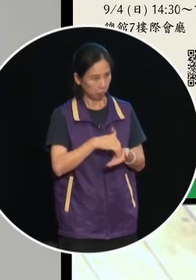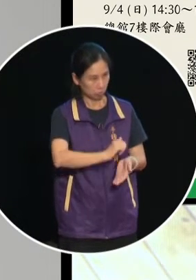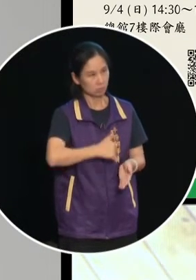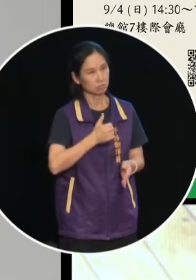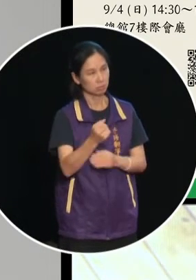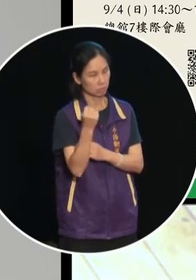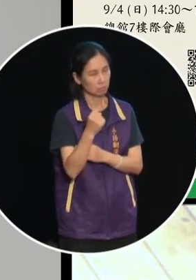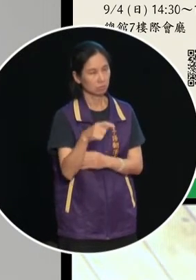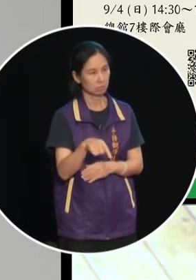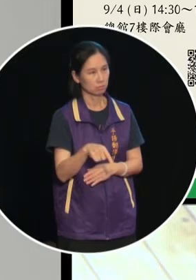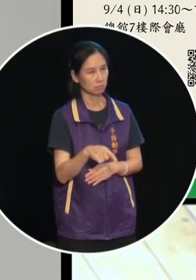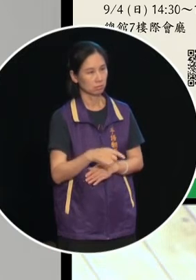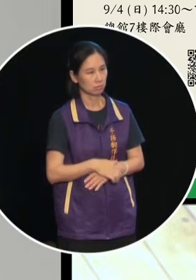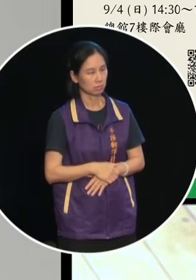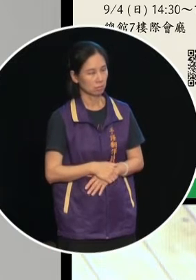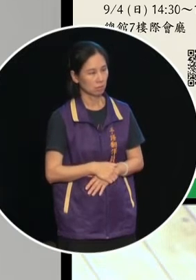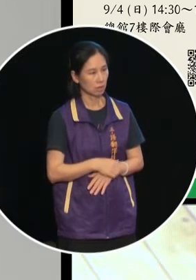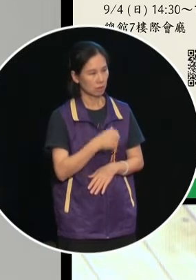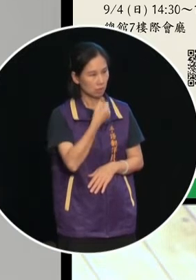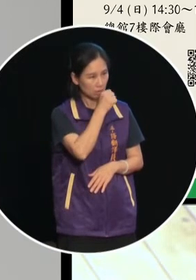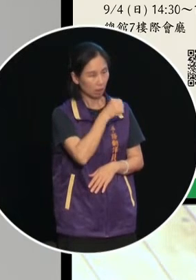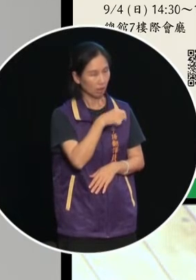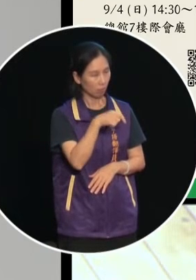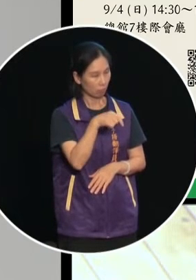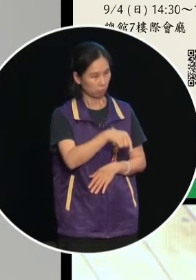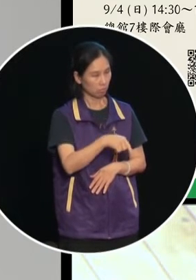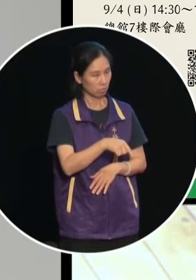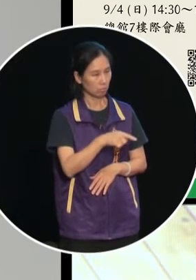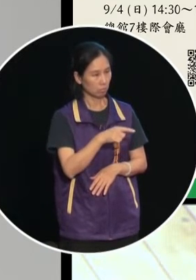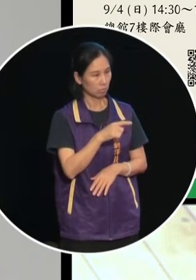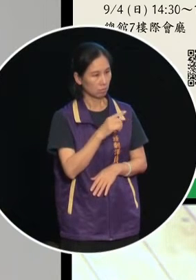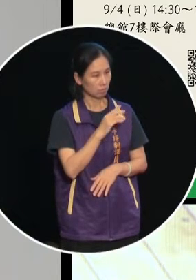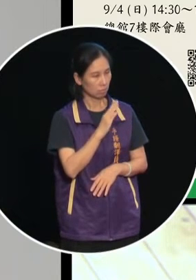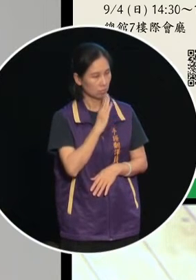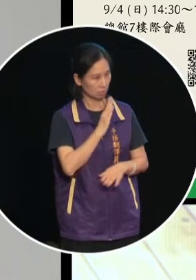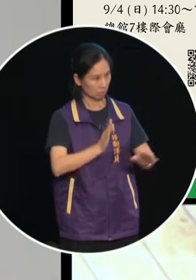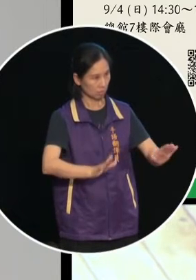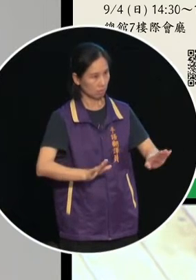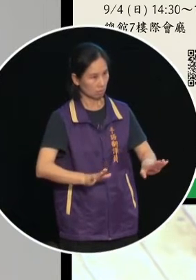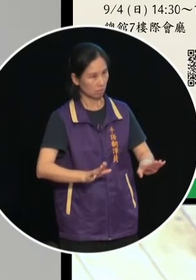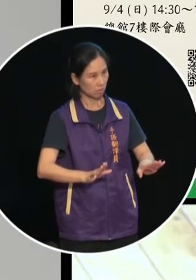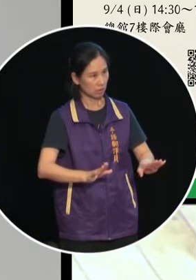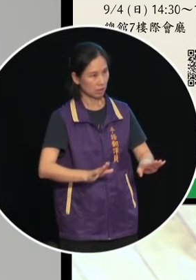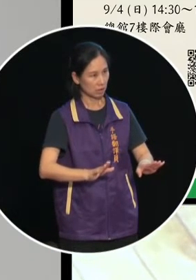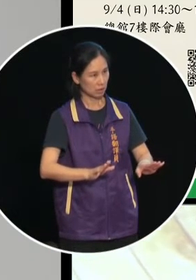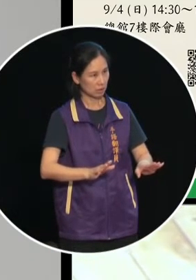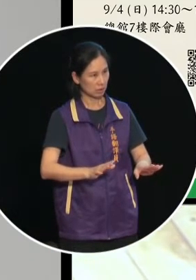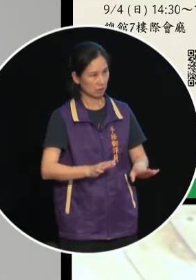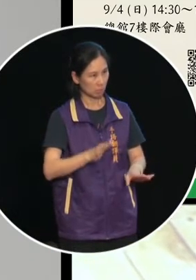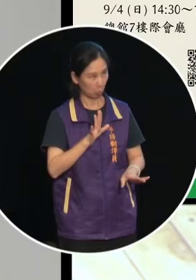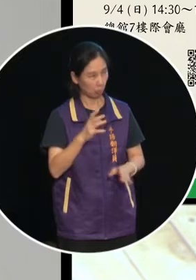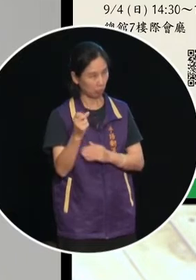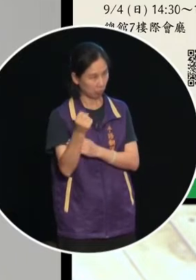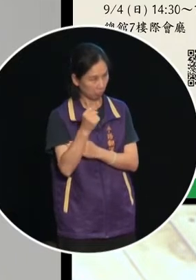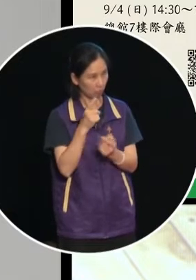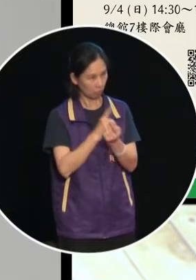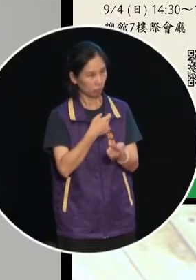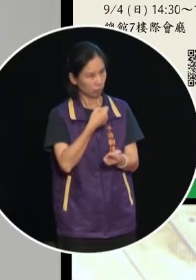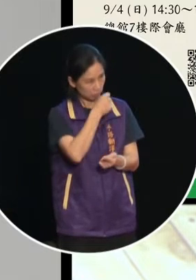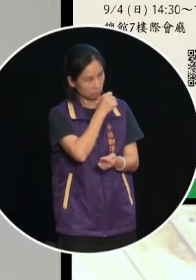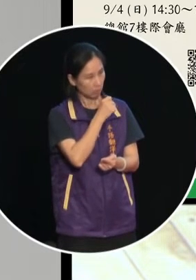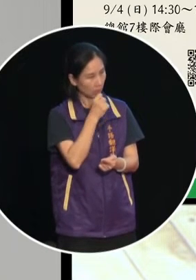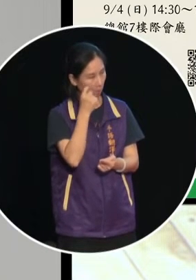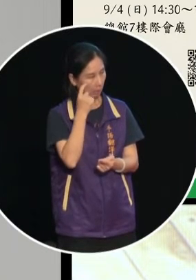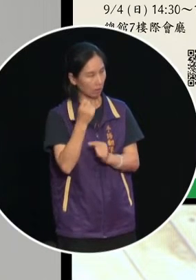觉得台湾的软实力是现在非常有力推动对台湾的认同和